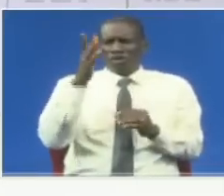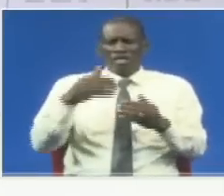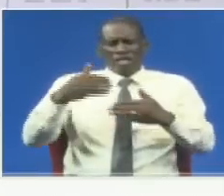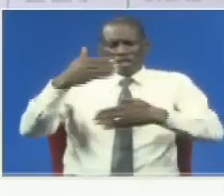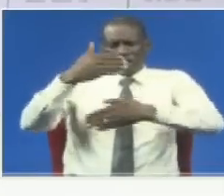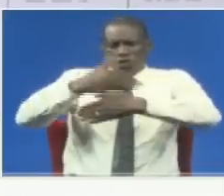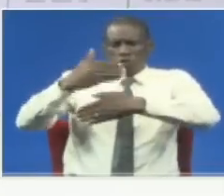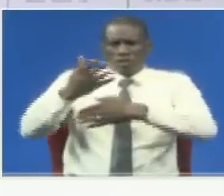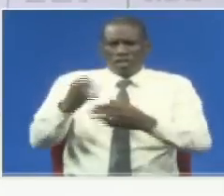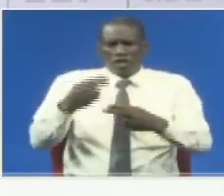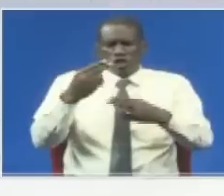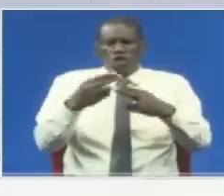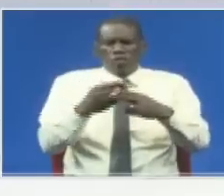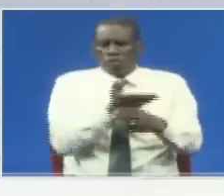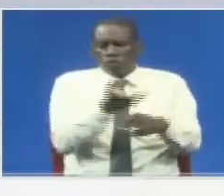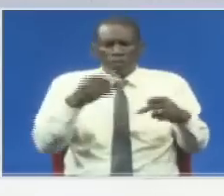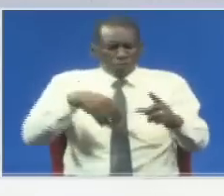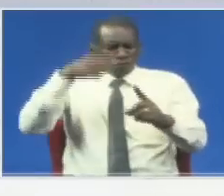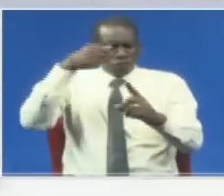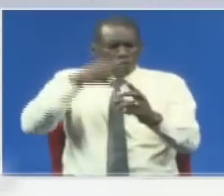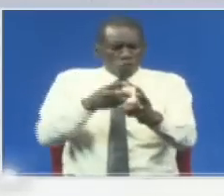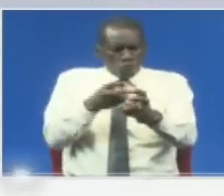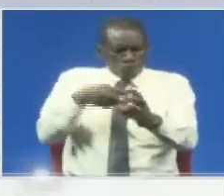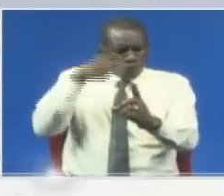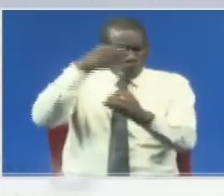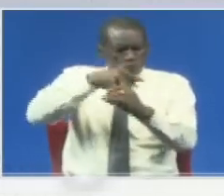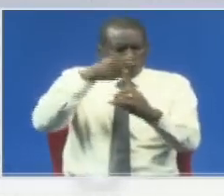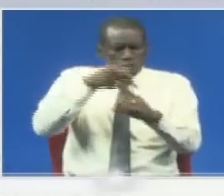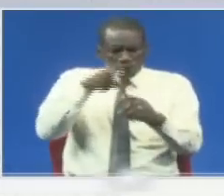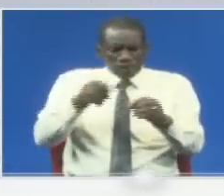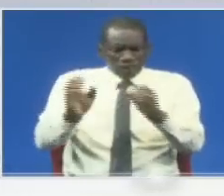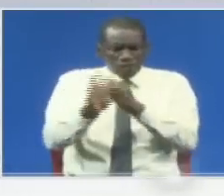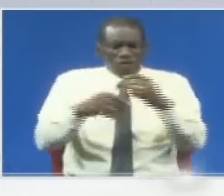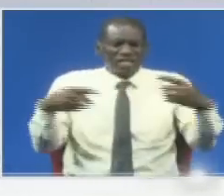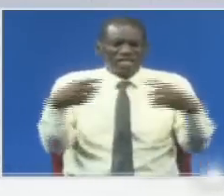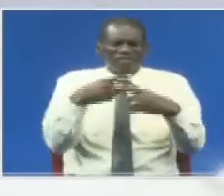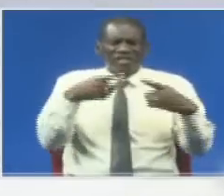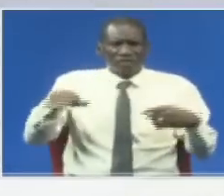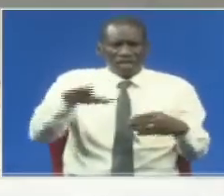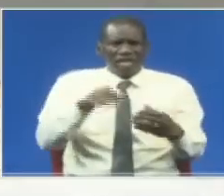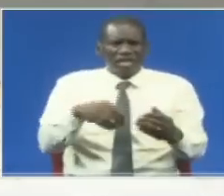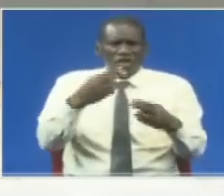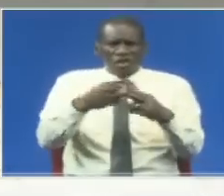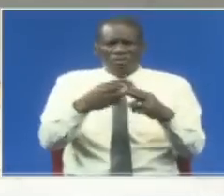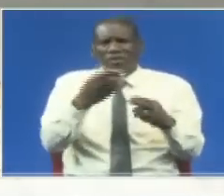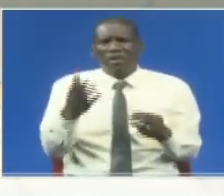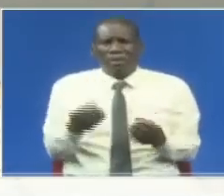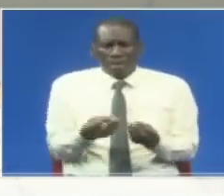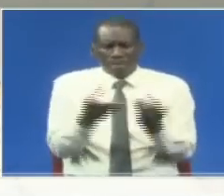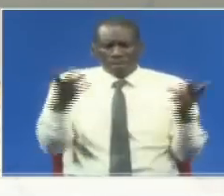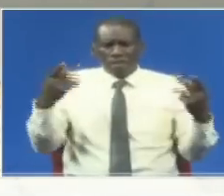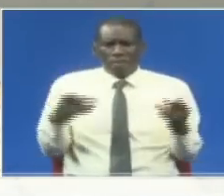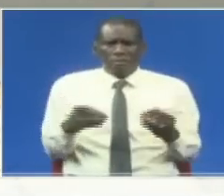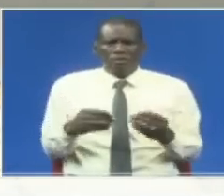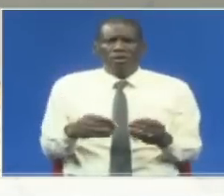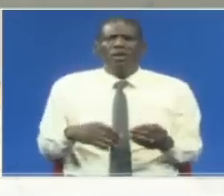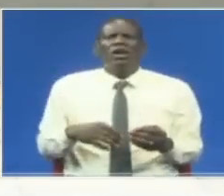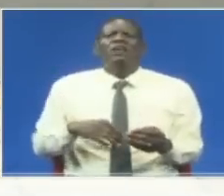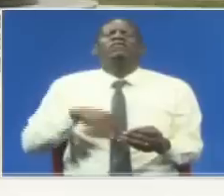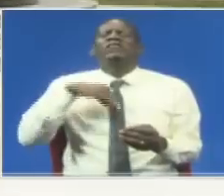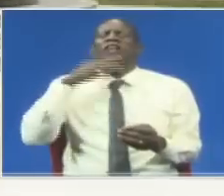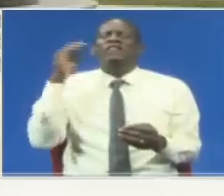hapa, majina waliopigania taifa hili katika nyanja mbalimbali za kikazi yamenakiliwa. Wengi wametangulia mbele ya